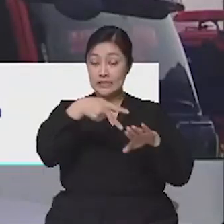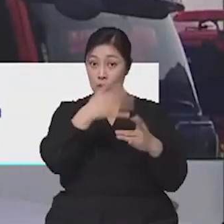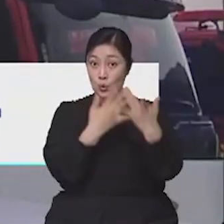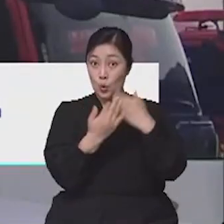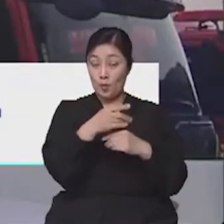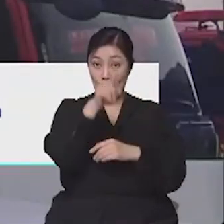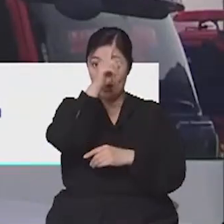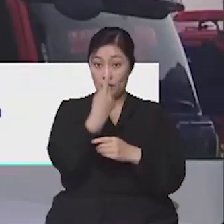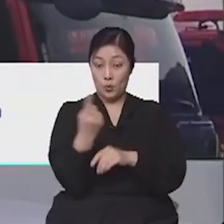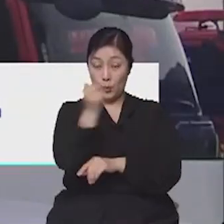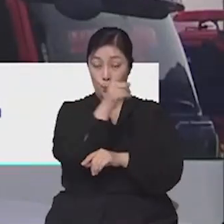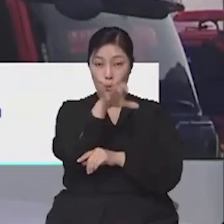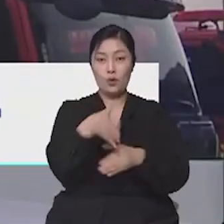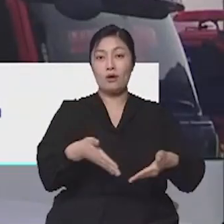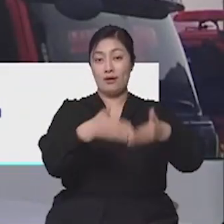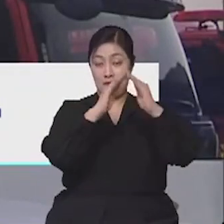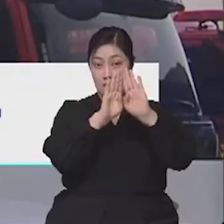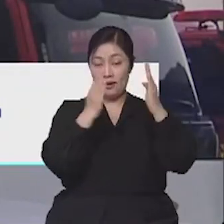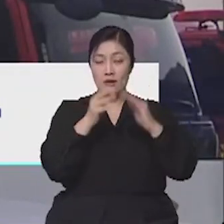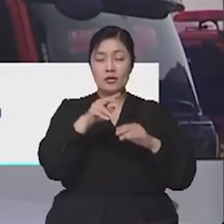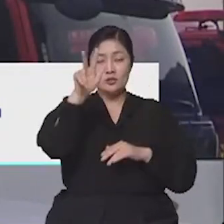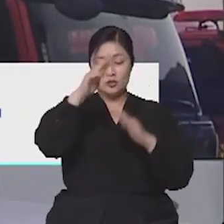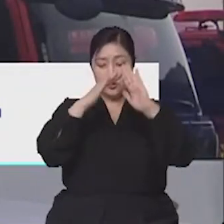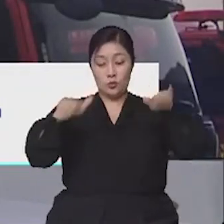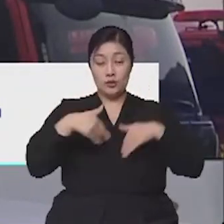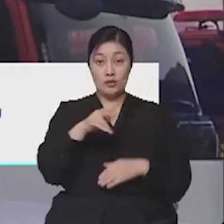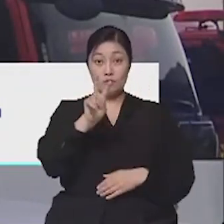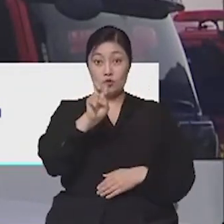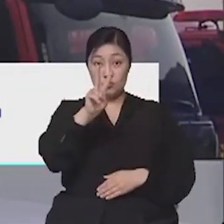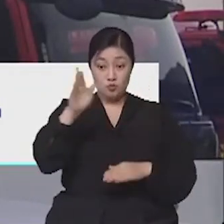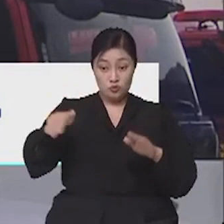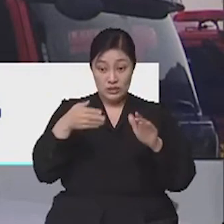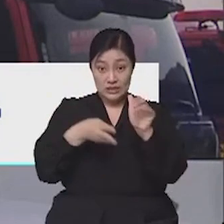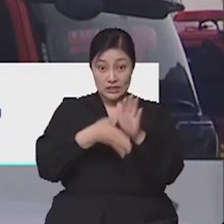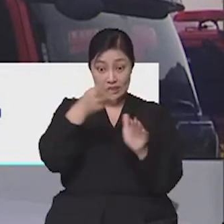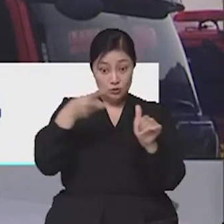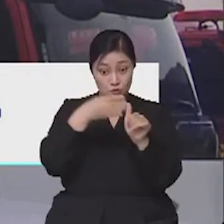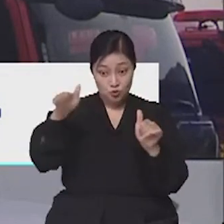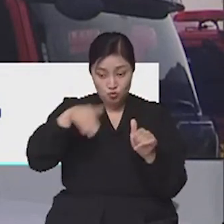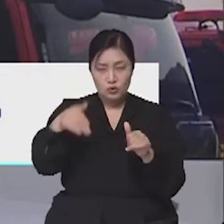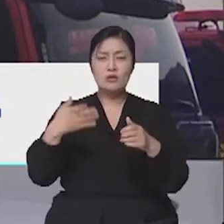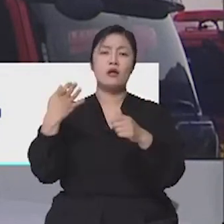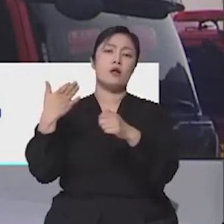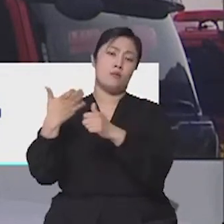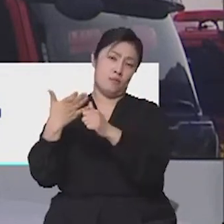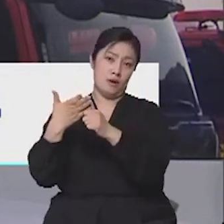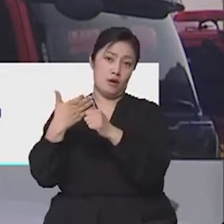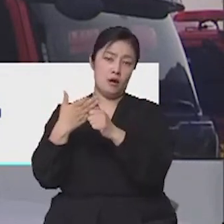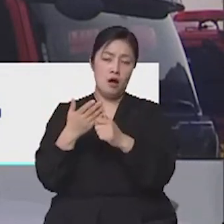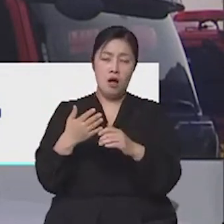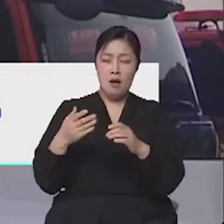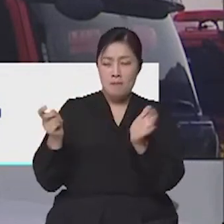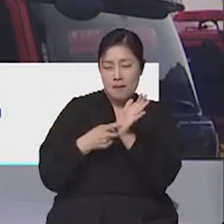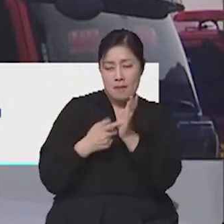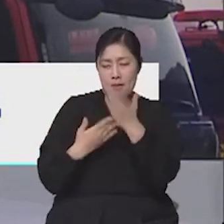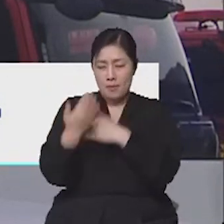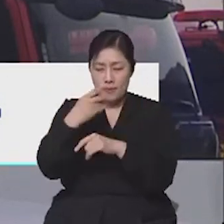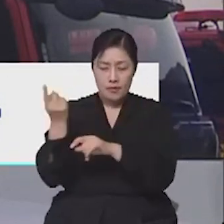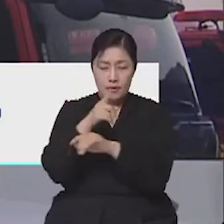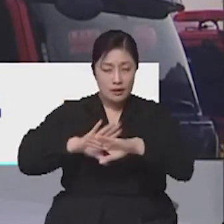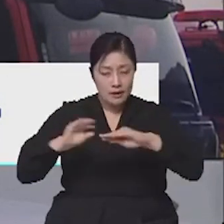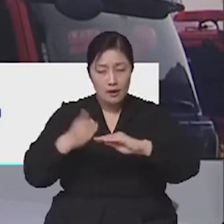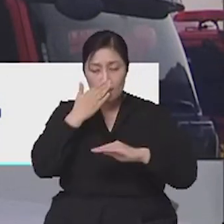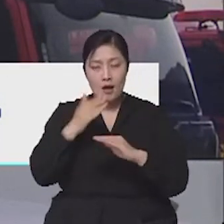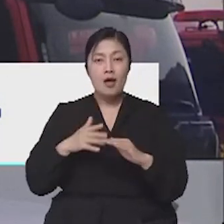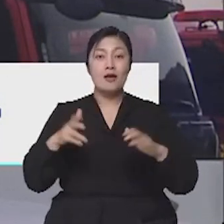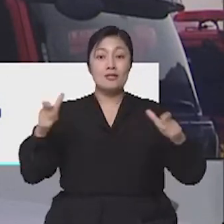신안소방서가 문을 열었습니다. 전남 22개 시군 중 19번째입니다. 화재나 응급 상황 대응이 빨라질 것으로 보여